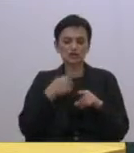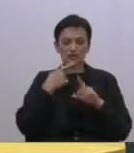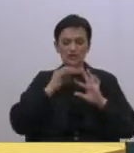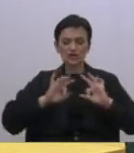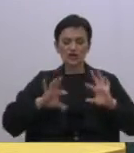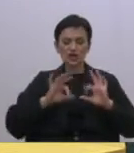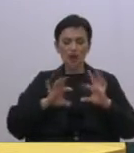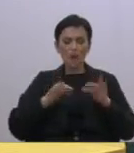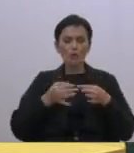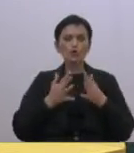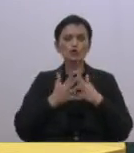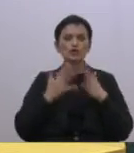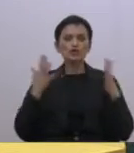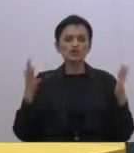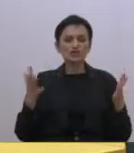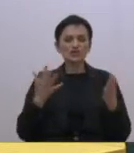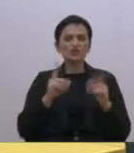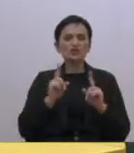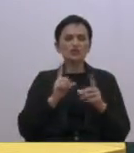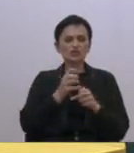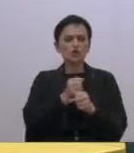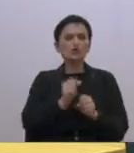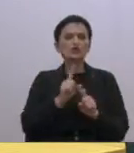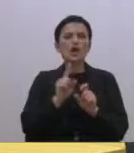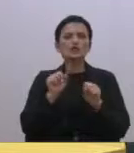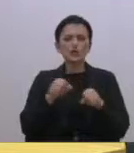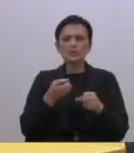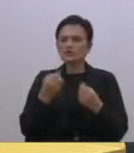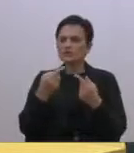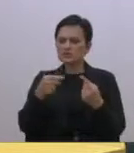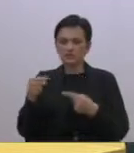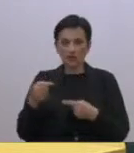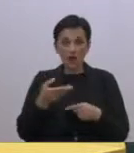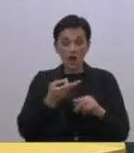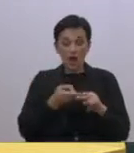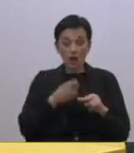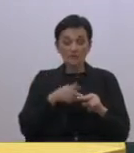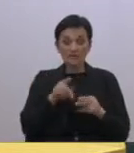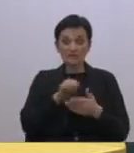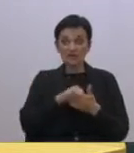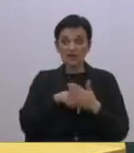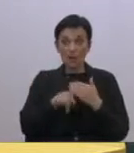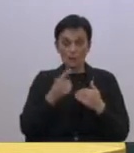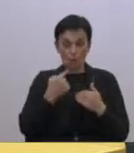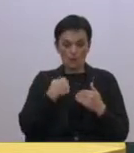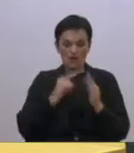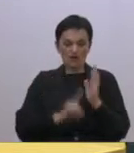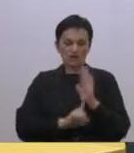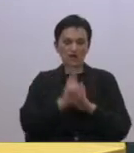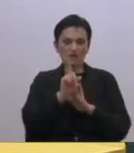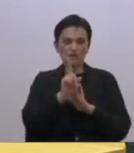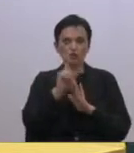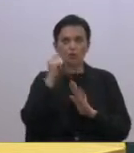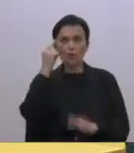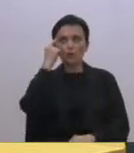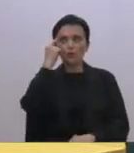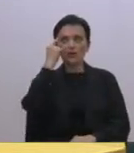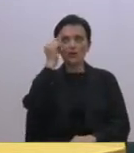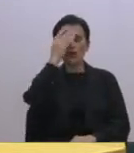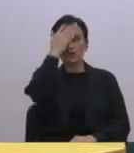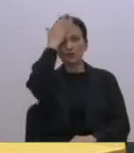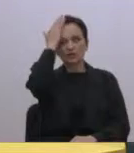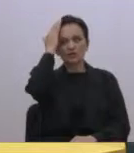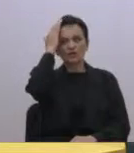თავისუფლების შეზღუდვის მაგალითი რა შეიძლება იყოს, ხო? და ეხლა ამის გამო რომ მე დავიწყო, რომ იმის ფიქრი, რომ